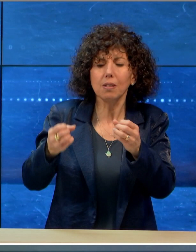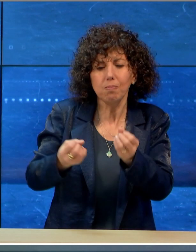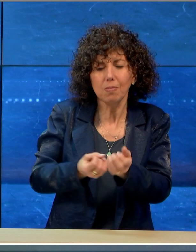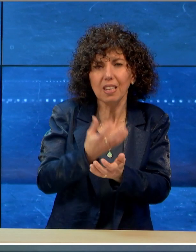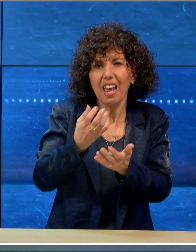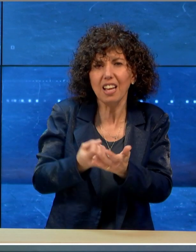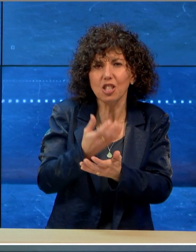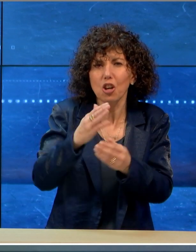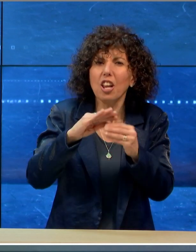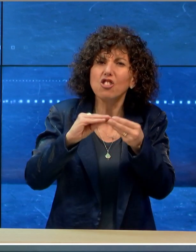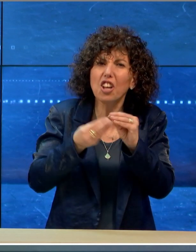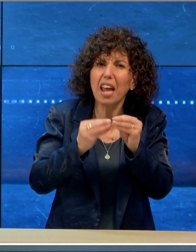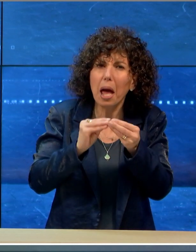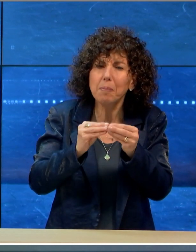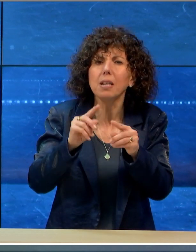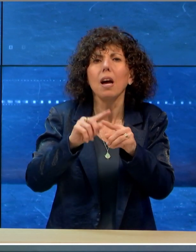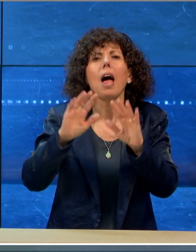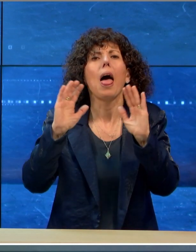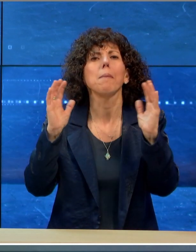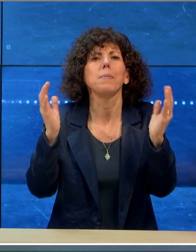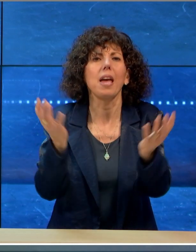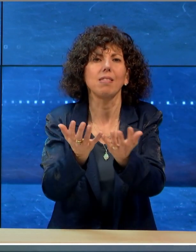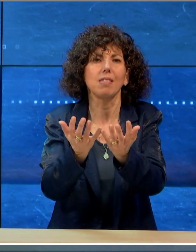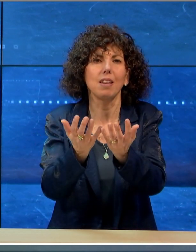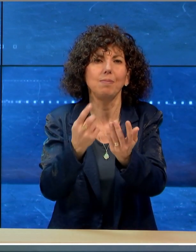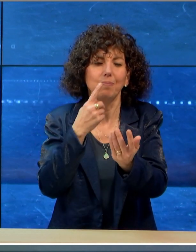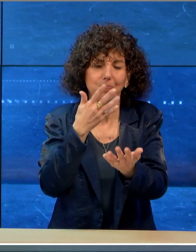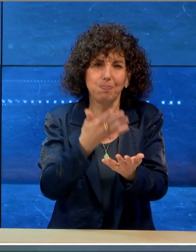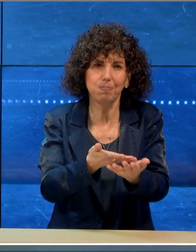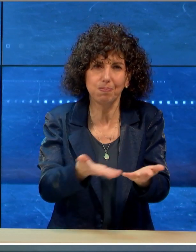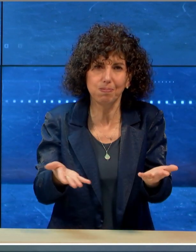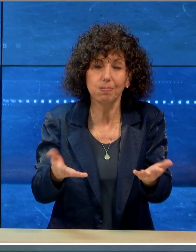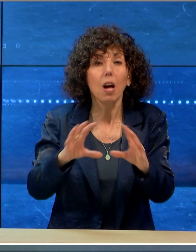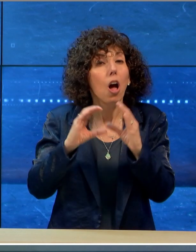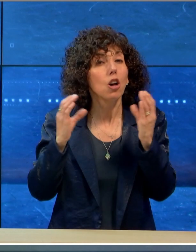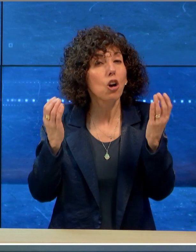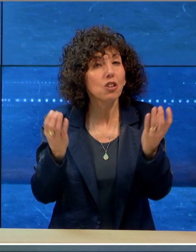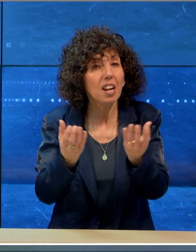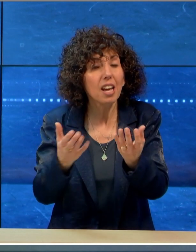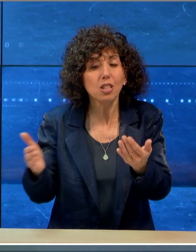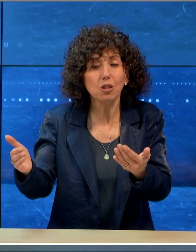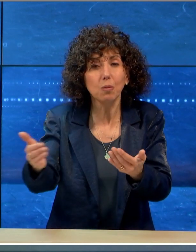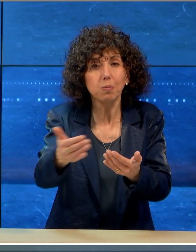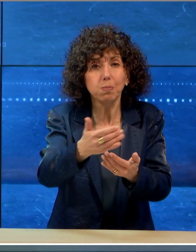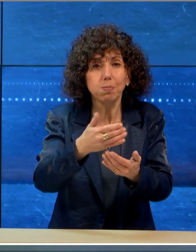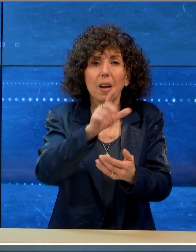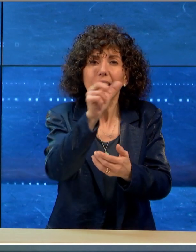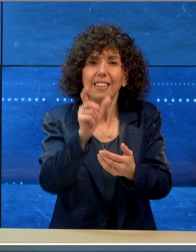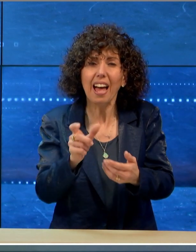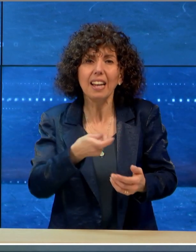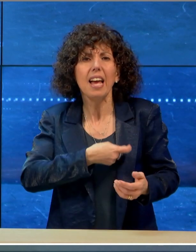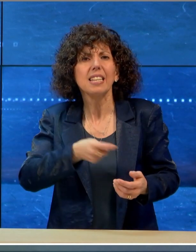creazione ceramica e ambiente il congresso coinvolge Italia